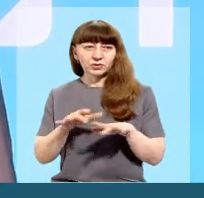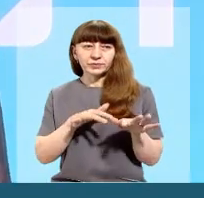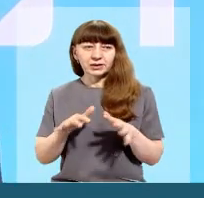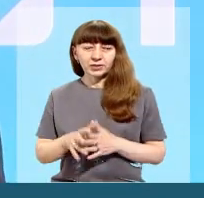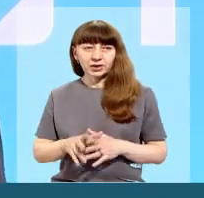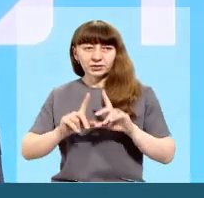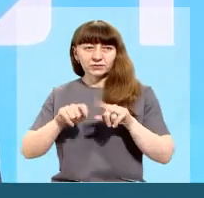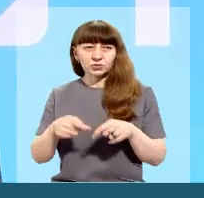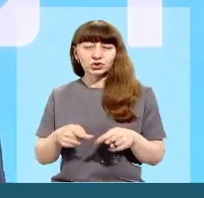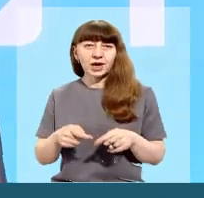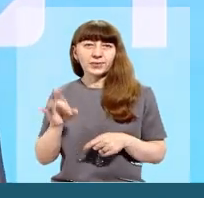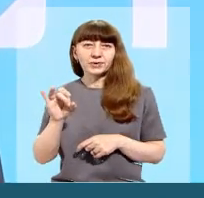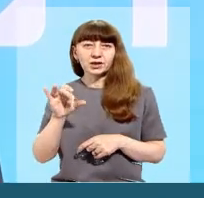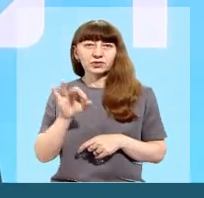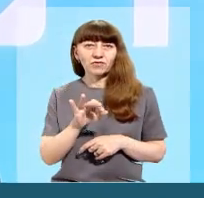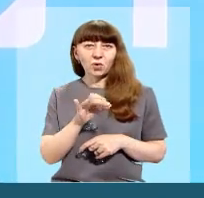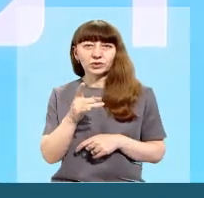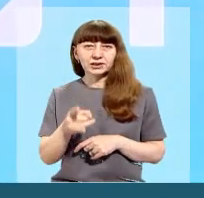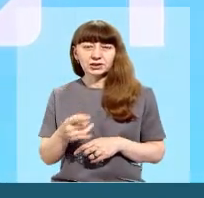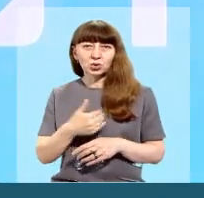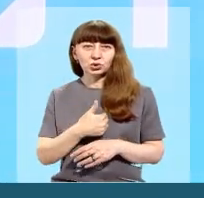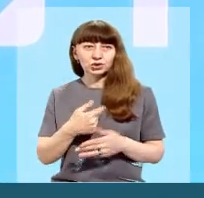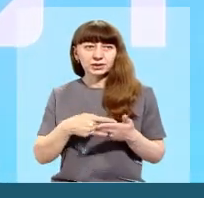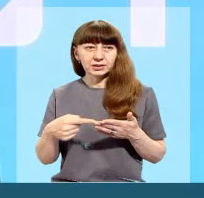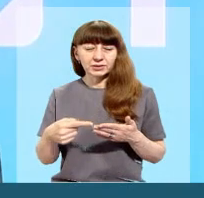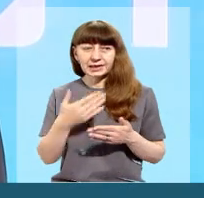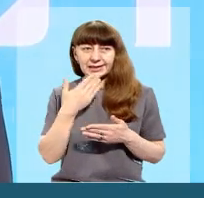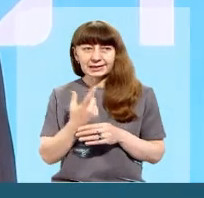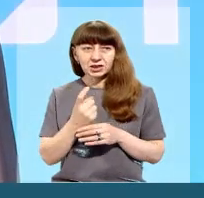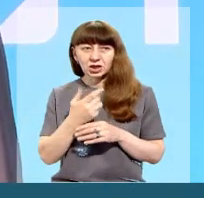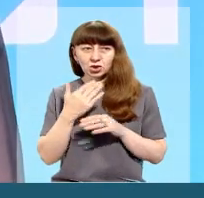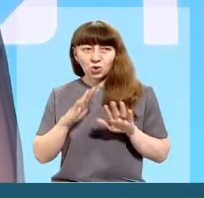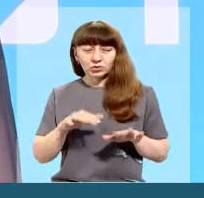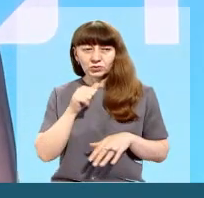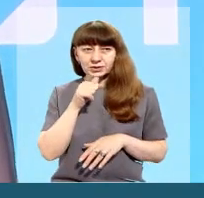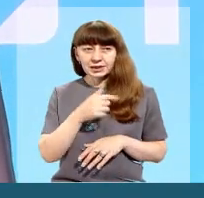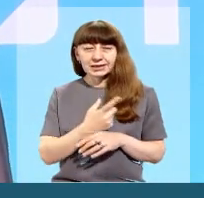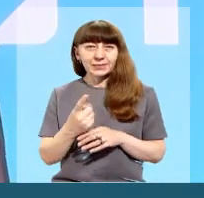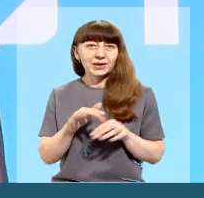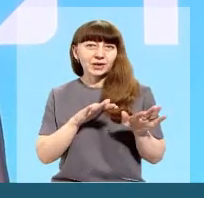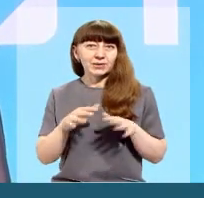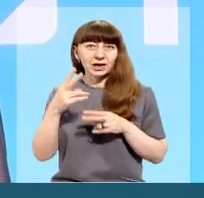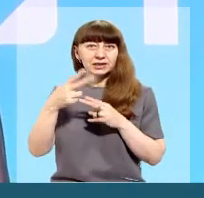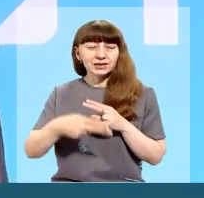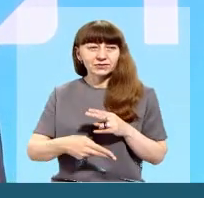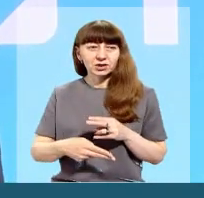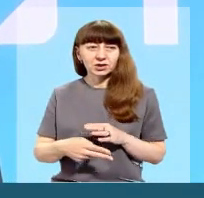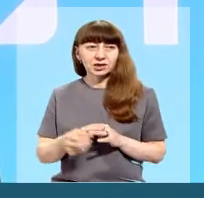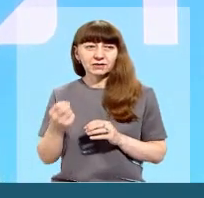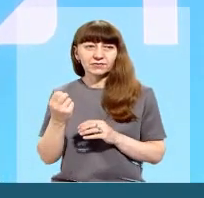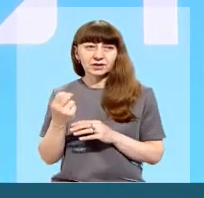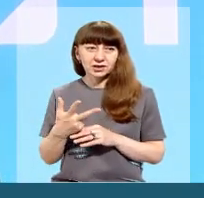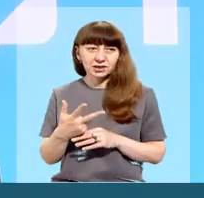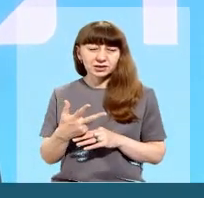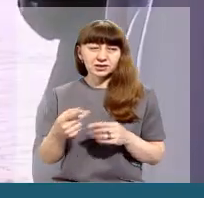и вручаем инва-такси. Но хочется отметить, что это не только в Кустанае, а в целом эта акция завершается и в